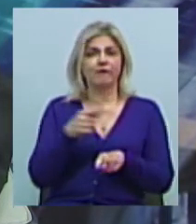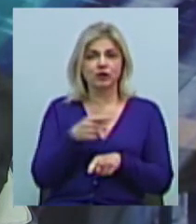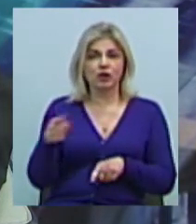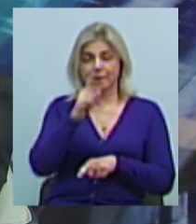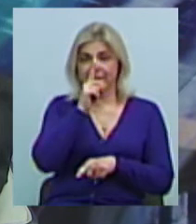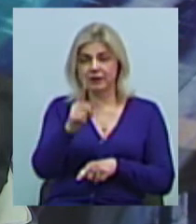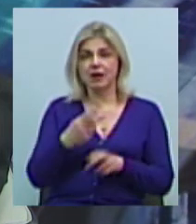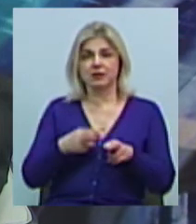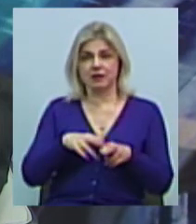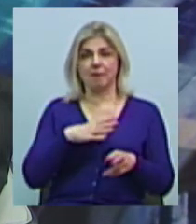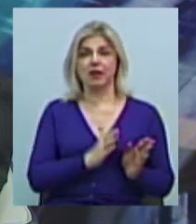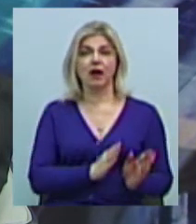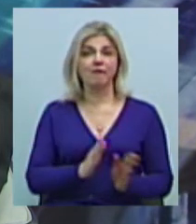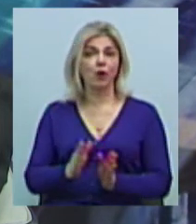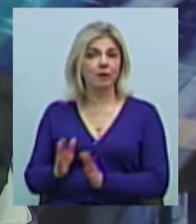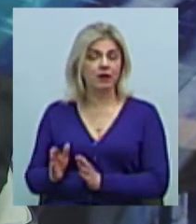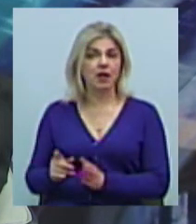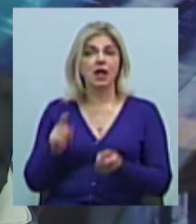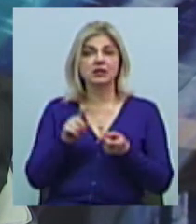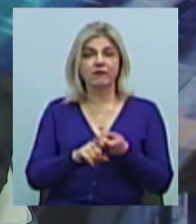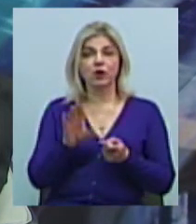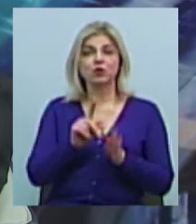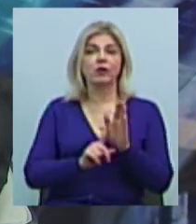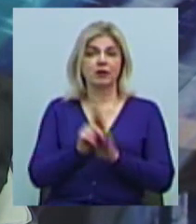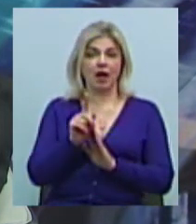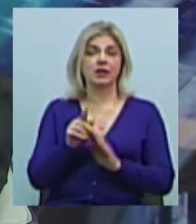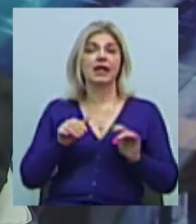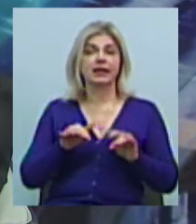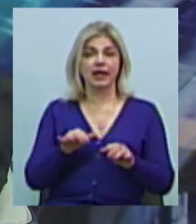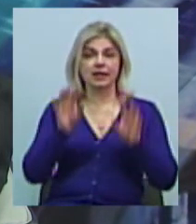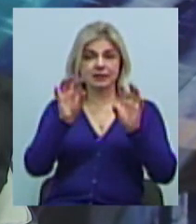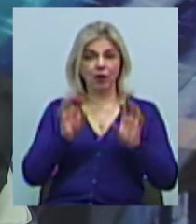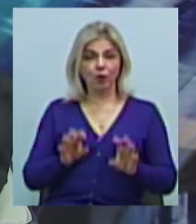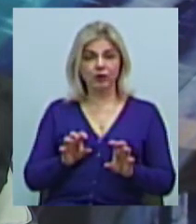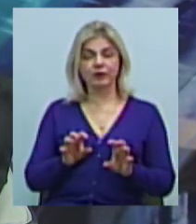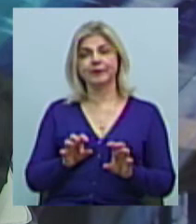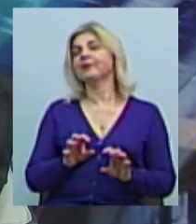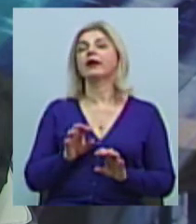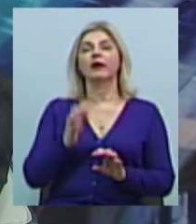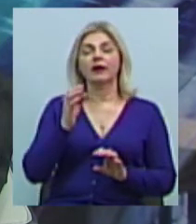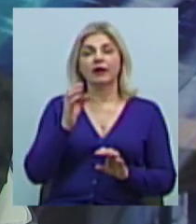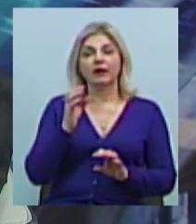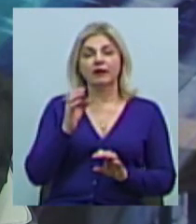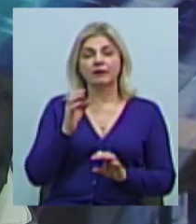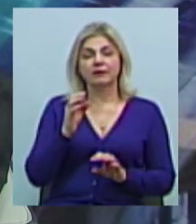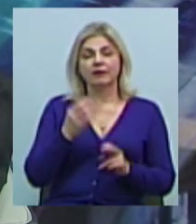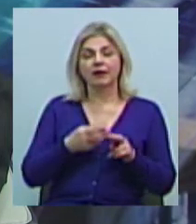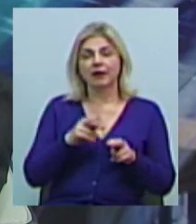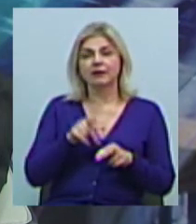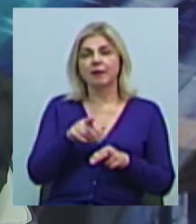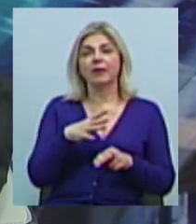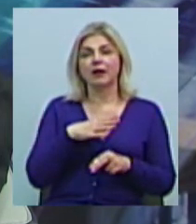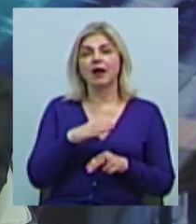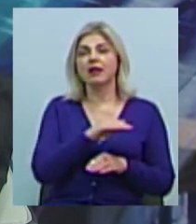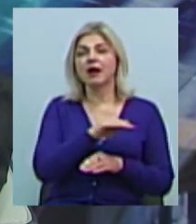було рівномірно. У зв'язку з введенням в дію цього закону та новими правилами, розрахунковий місяць його дорівнювали